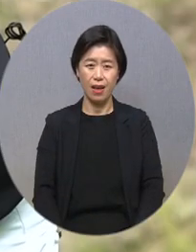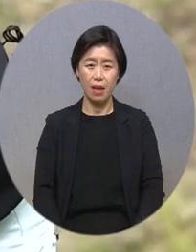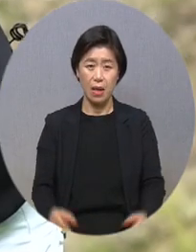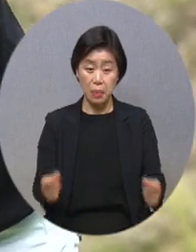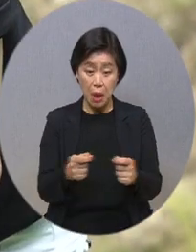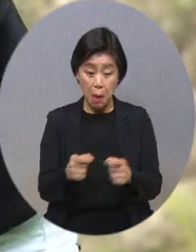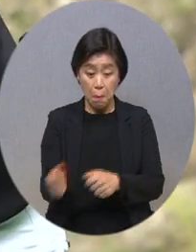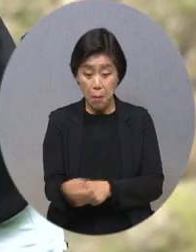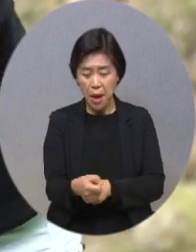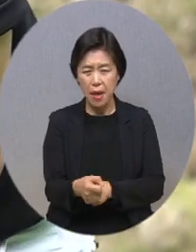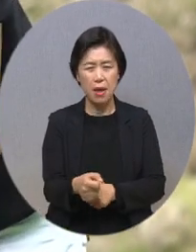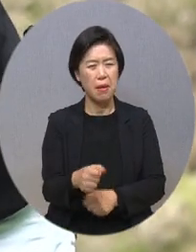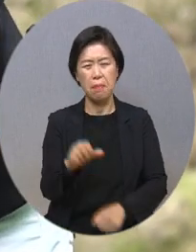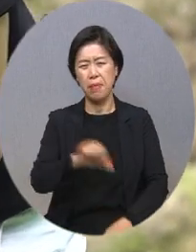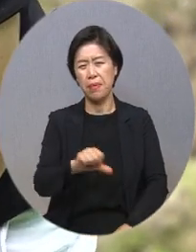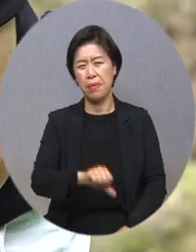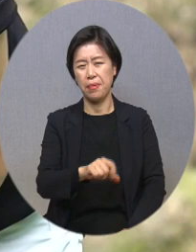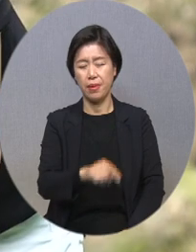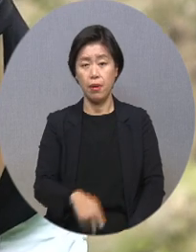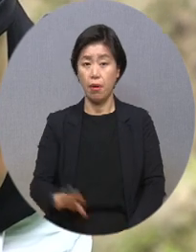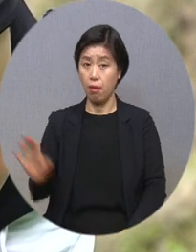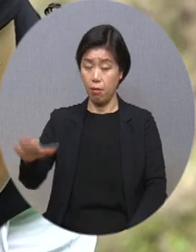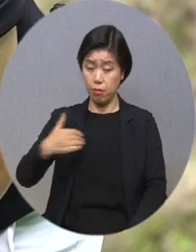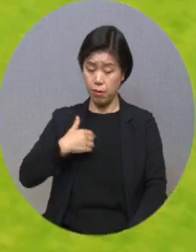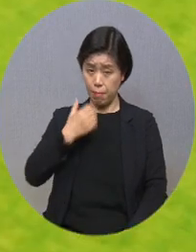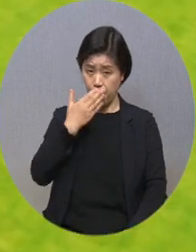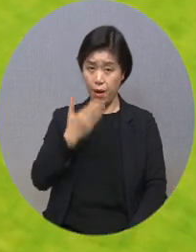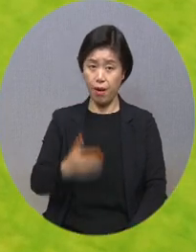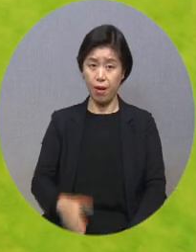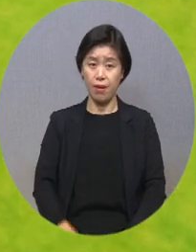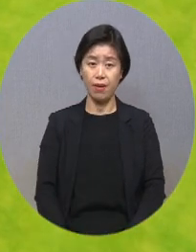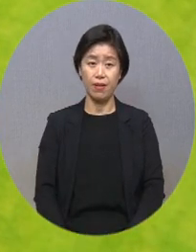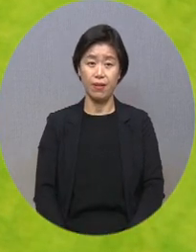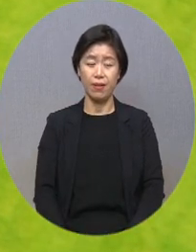합니다. 에이, 완전 잘하지.